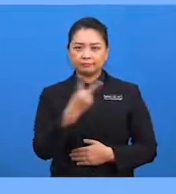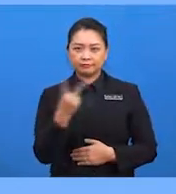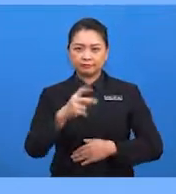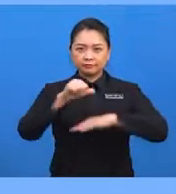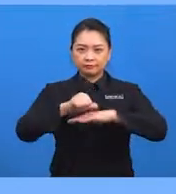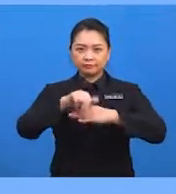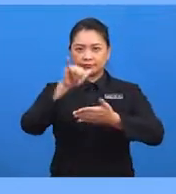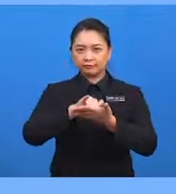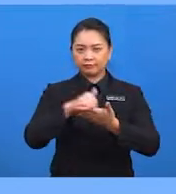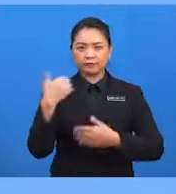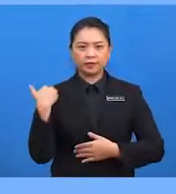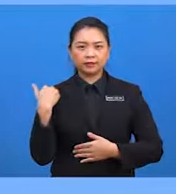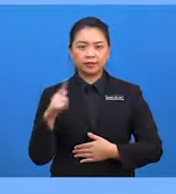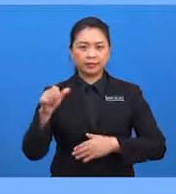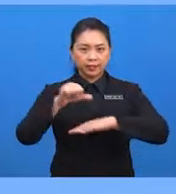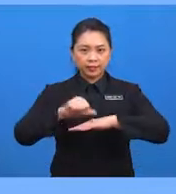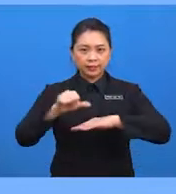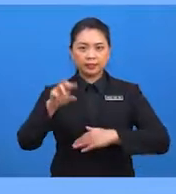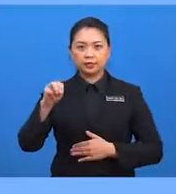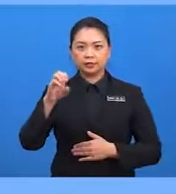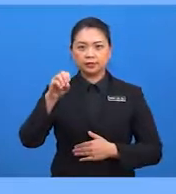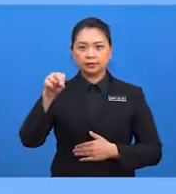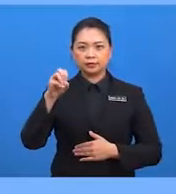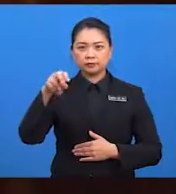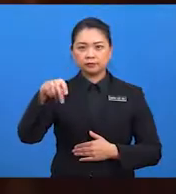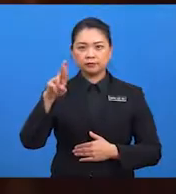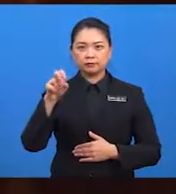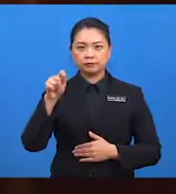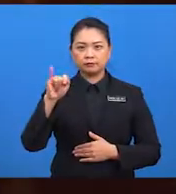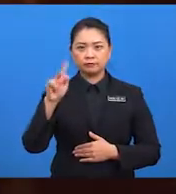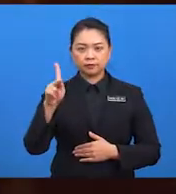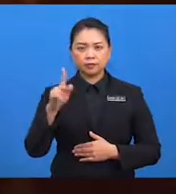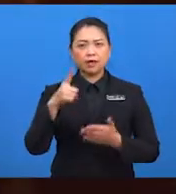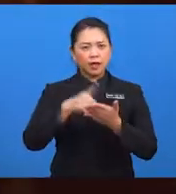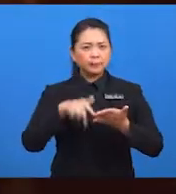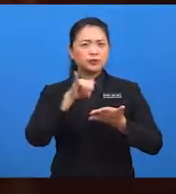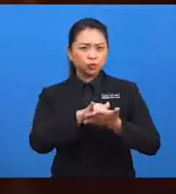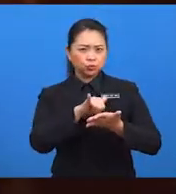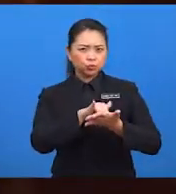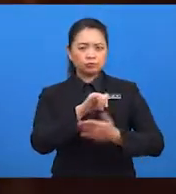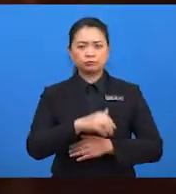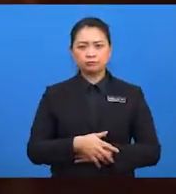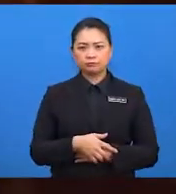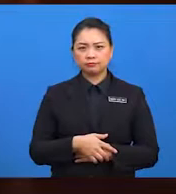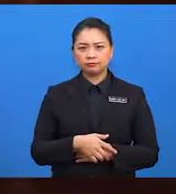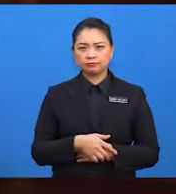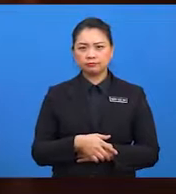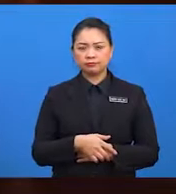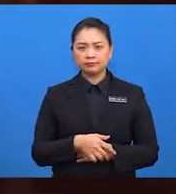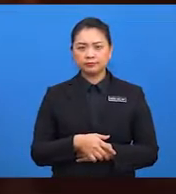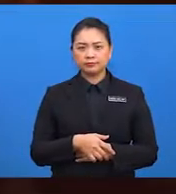asid tersebut ialah asid monoprotik. Apa itu asid monoprotik?